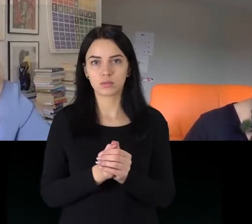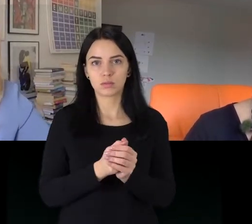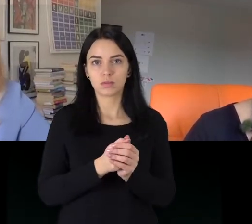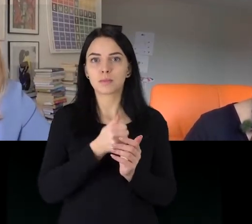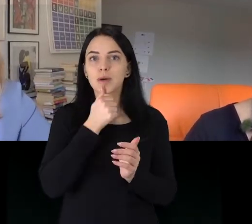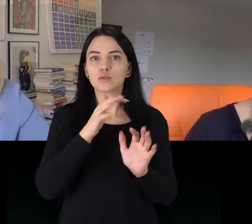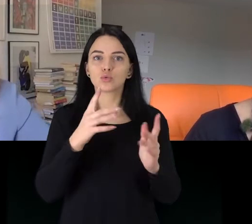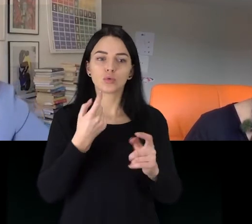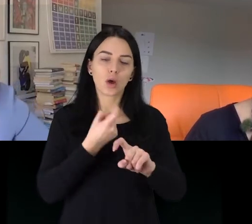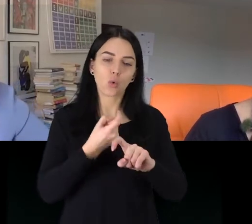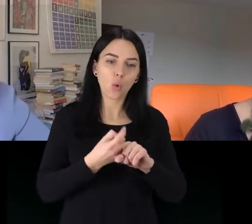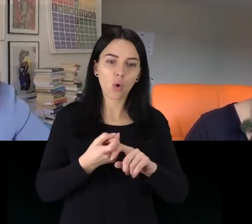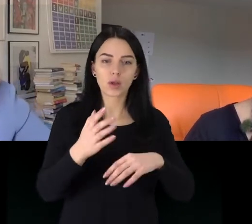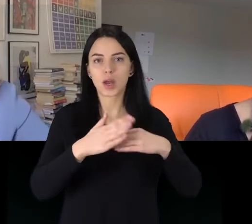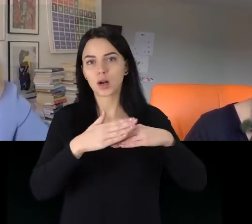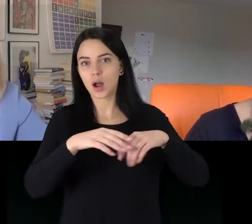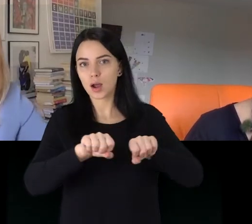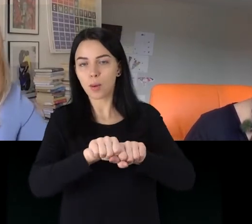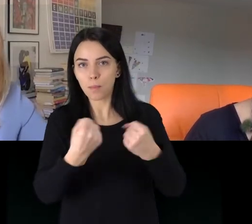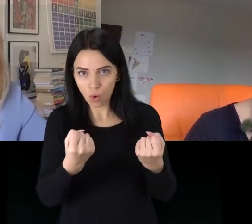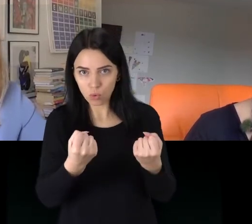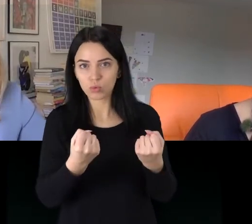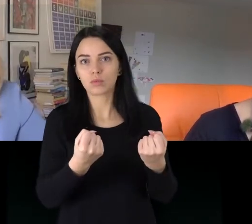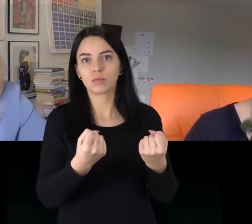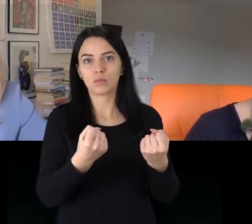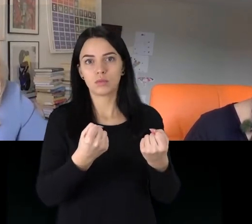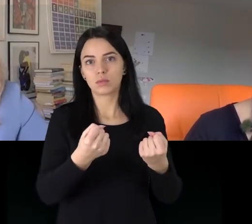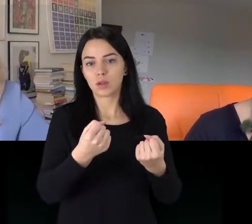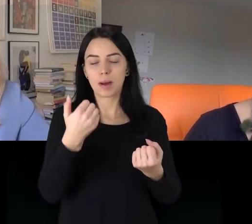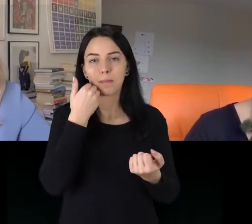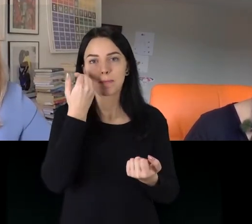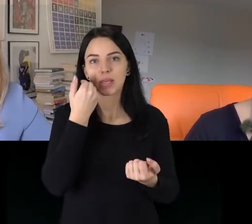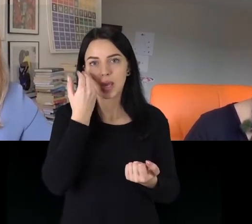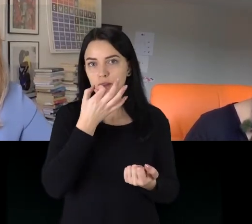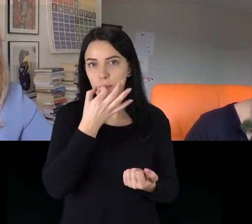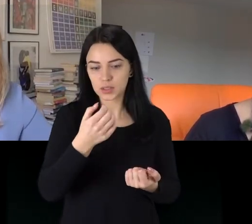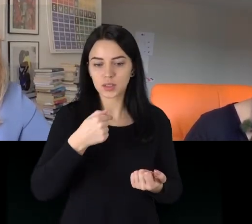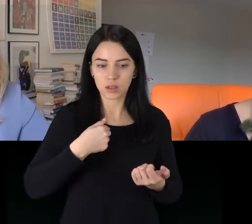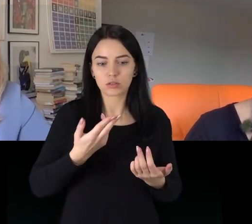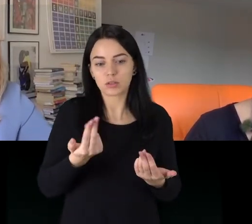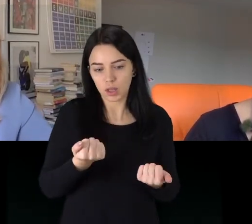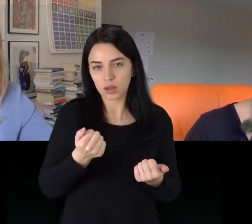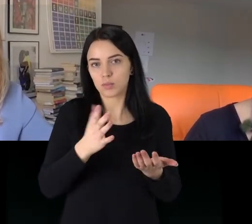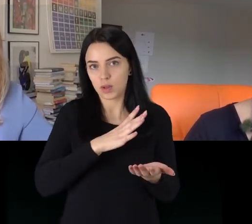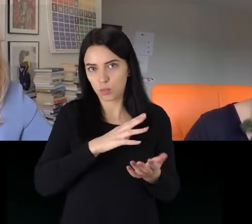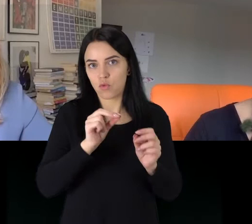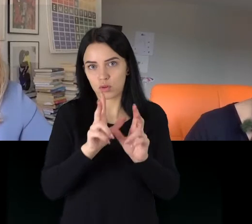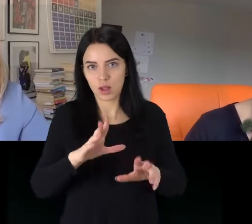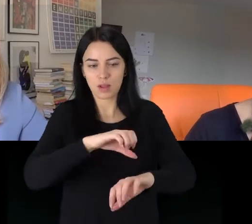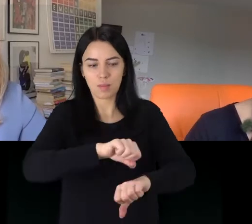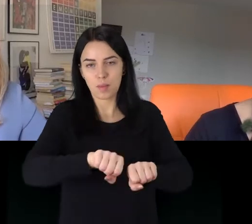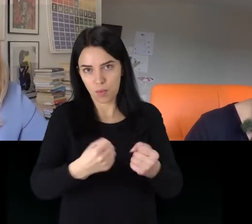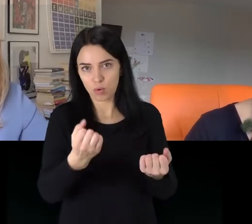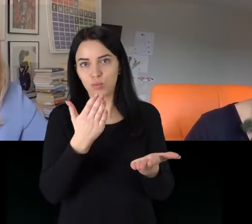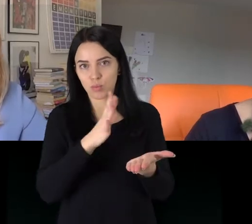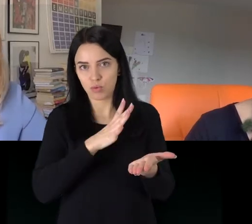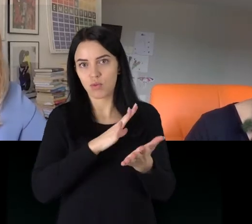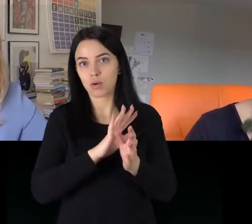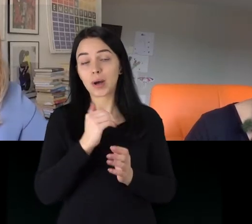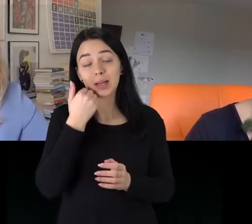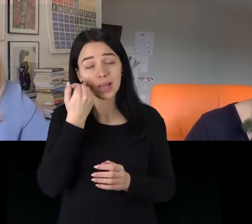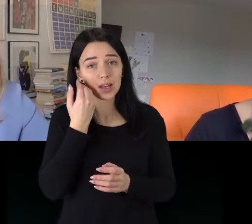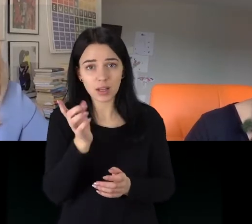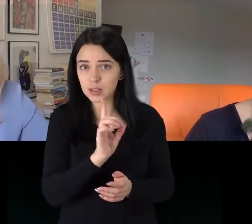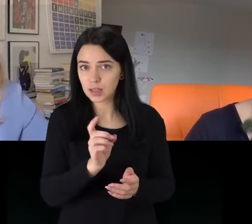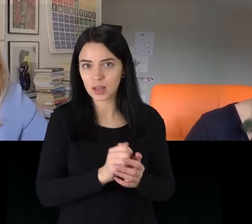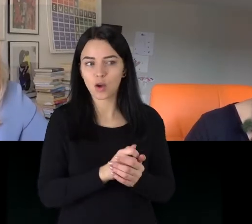pasakyt, kad slidinėjom Alpėse ir štai nukritom, suprantat. Bet liga, kuri yra lėtinė, jinai susiformuoja labai iš lėto,